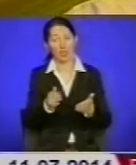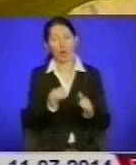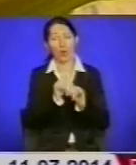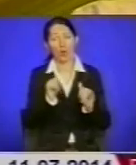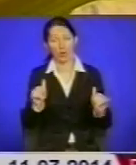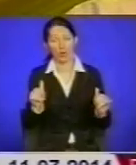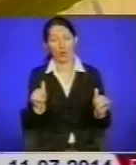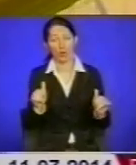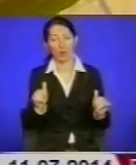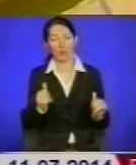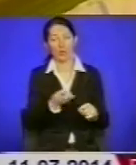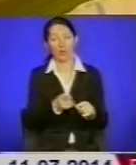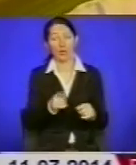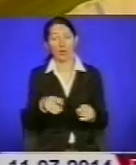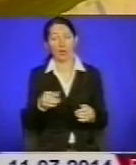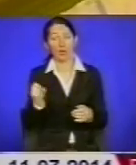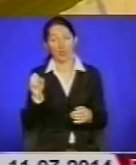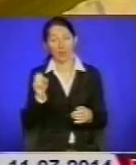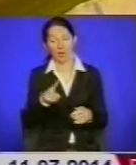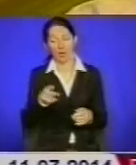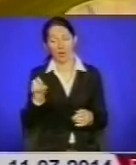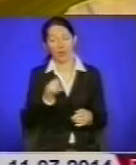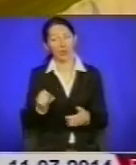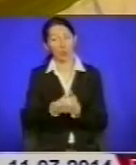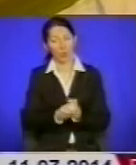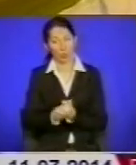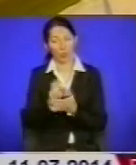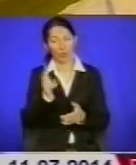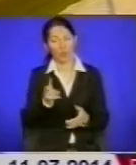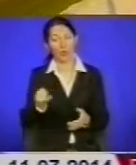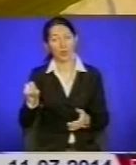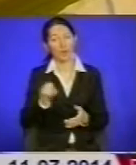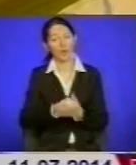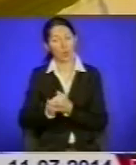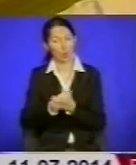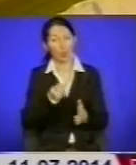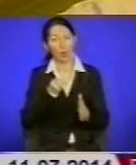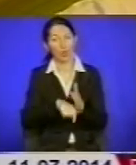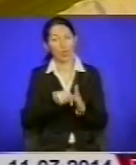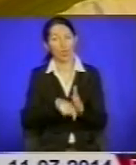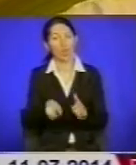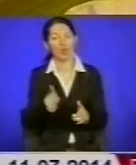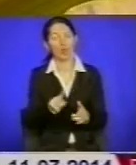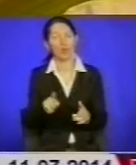розвитку – це членство в Європейському Союзі. Членство в Європейському Союзі – це означає